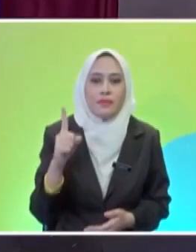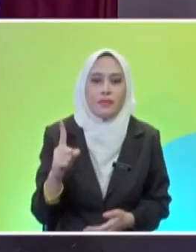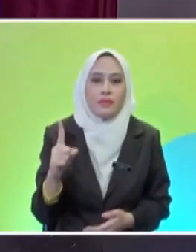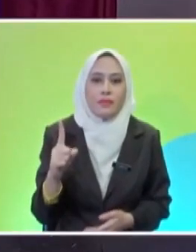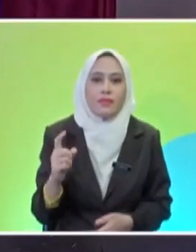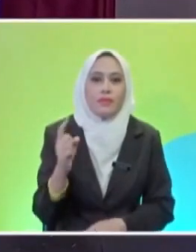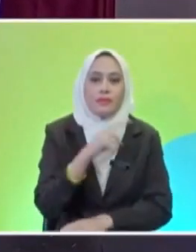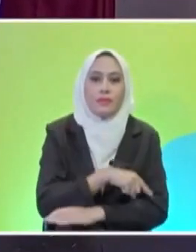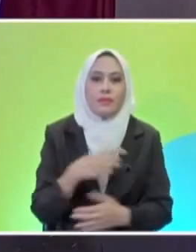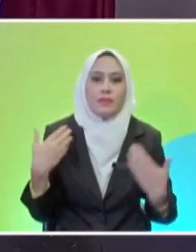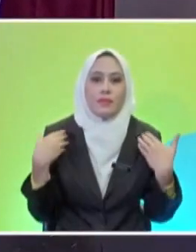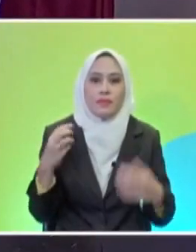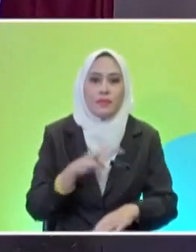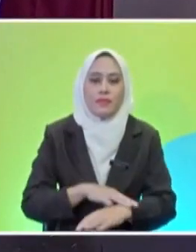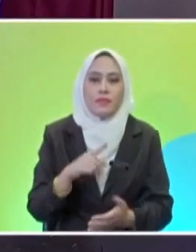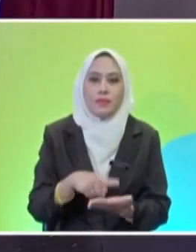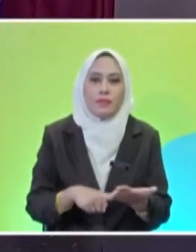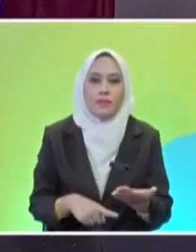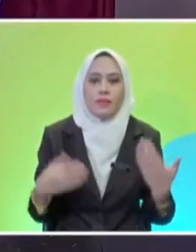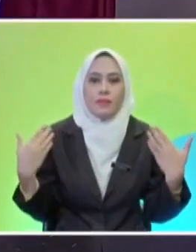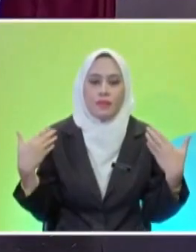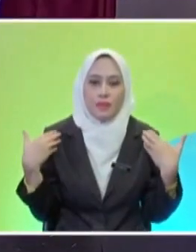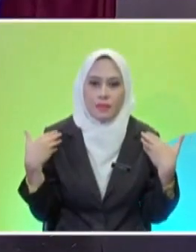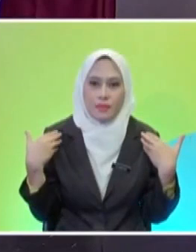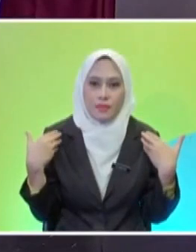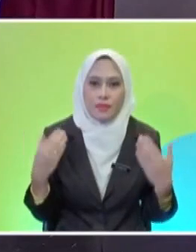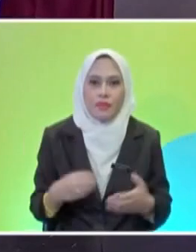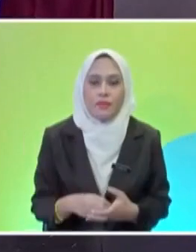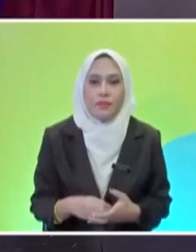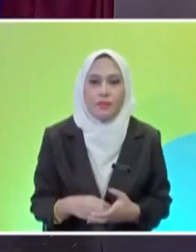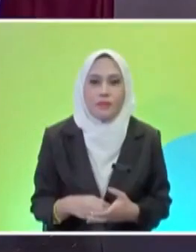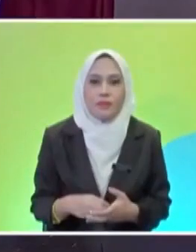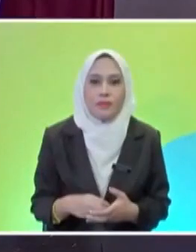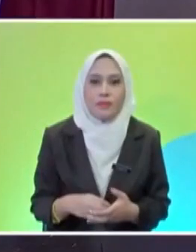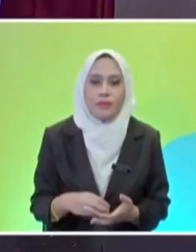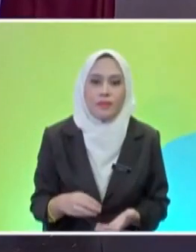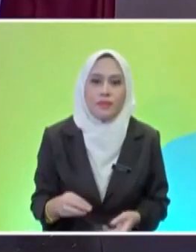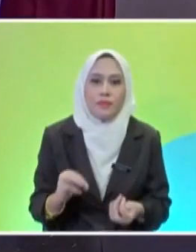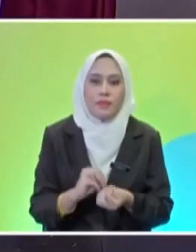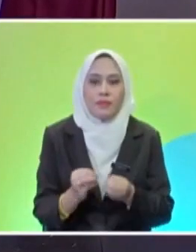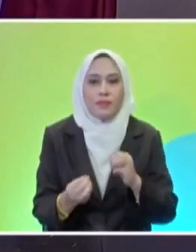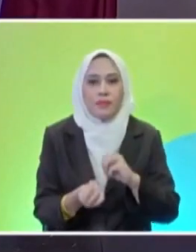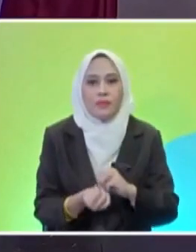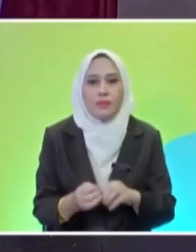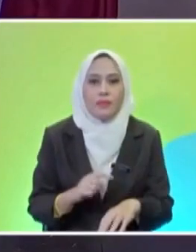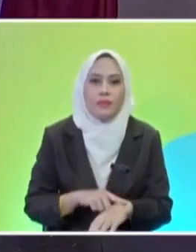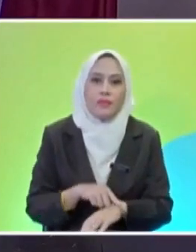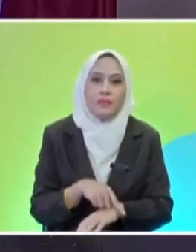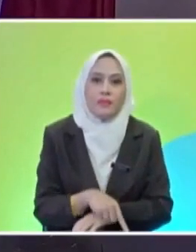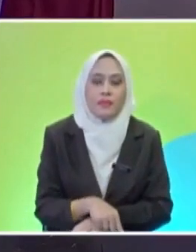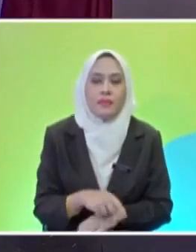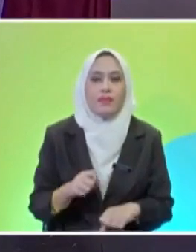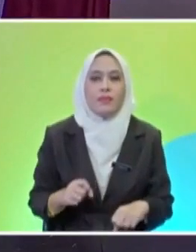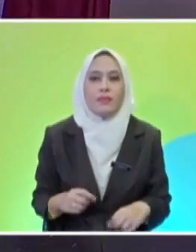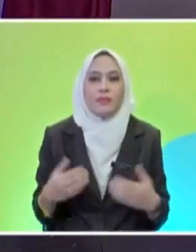Saya tahu ada, kalau saya pergi sekolah ada waktu untuk matematik awal, ada bahasa Melayu,